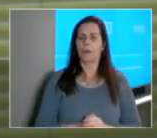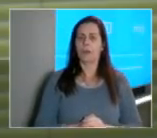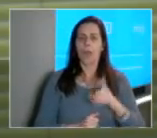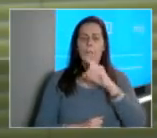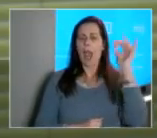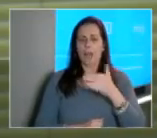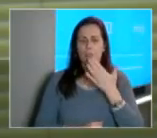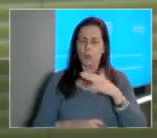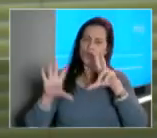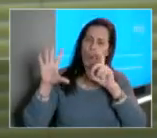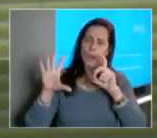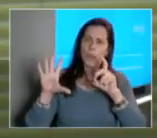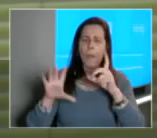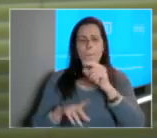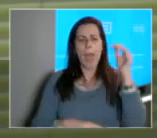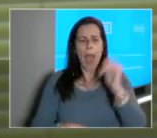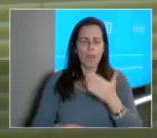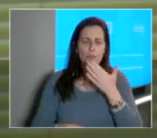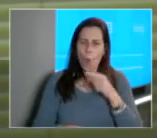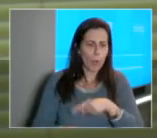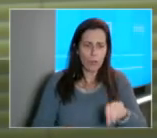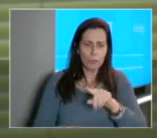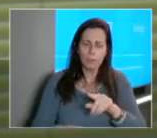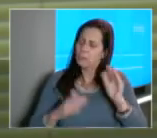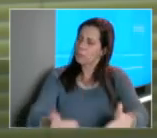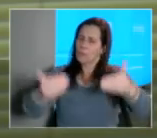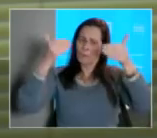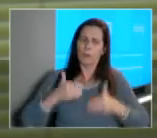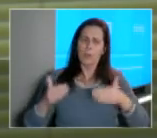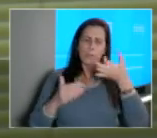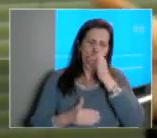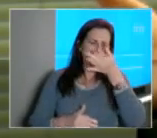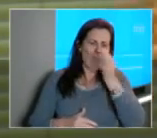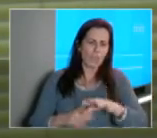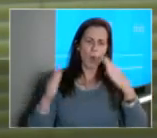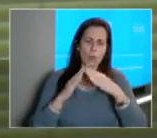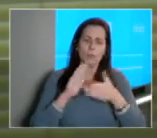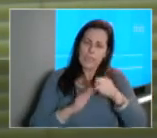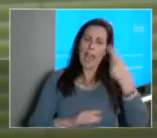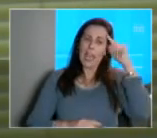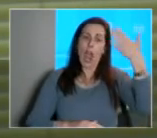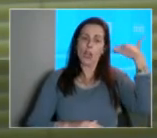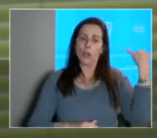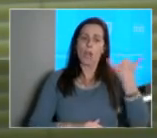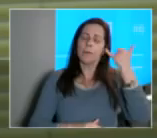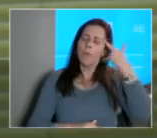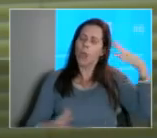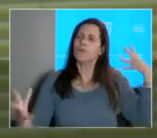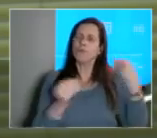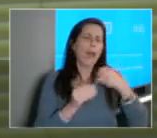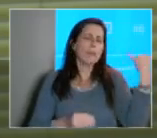ו-100 אלף יהודים, בין 80 ל-100 אלף יהודים בכל התוכניות, יעקרו מבתיהם מה שלא נכלל בגושים. זה היה הרעיון. זה